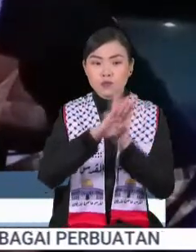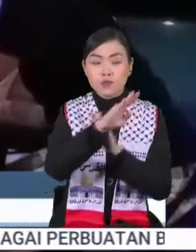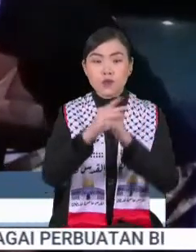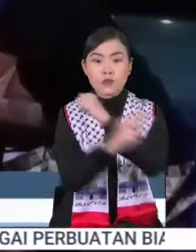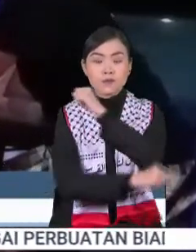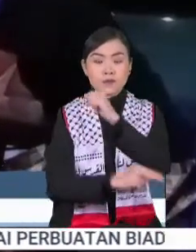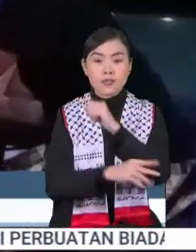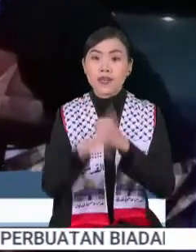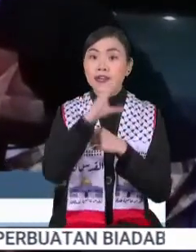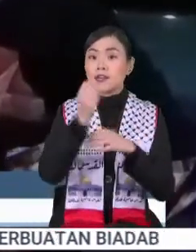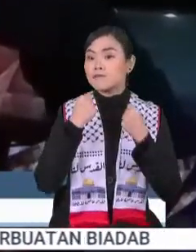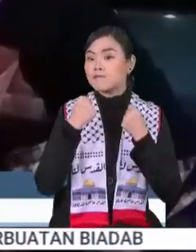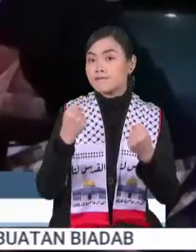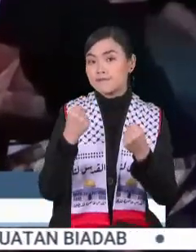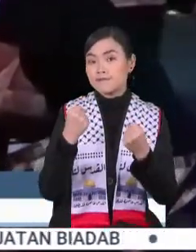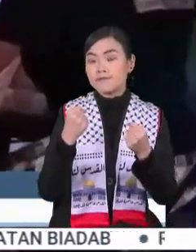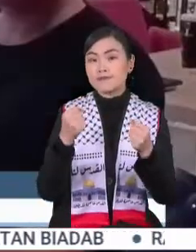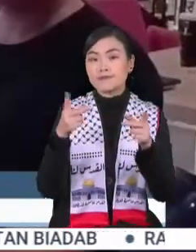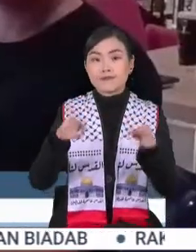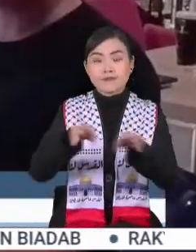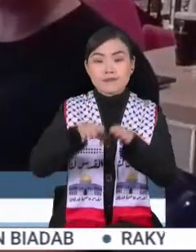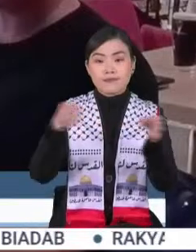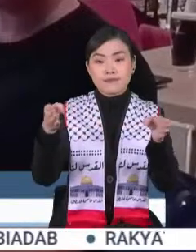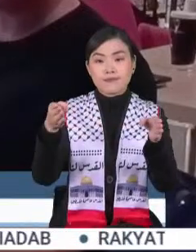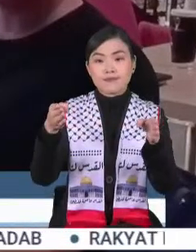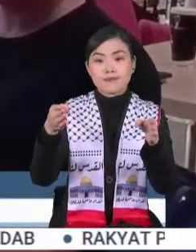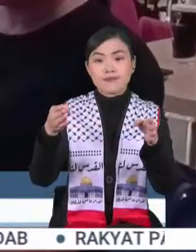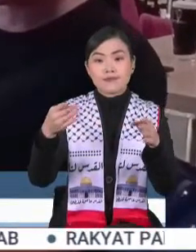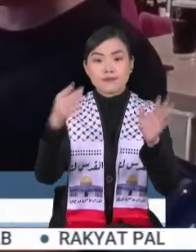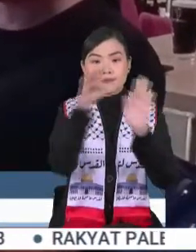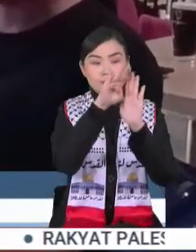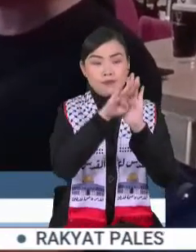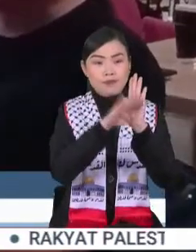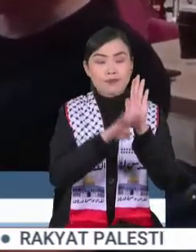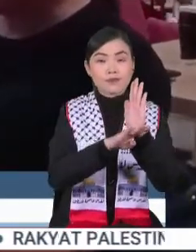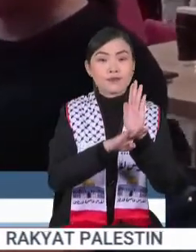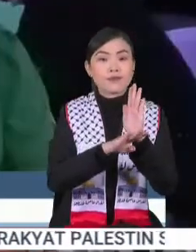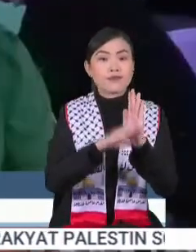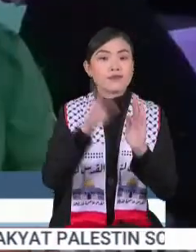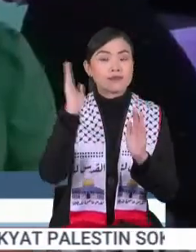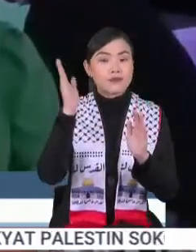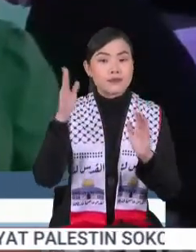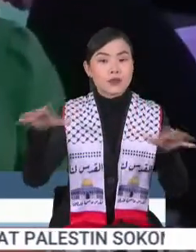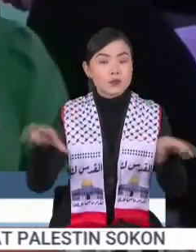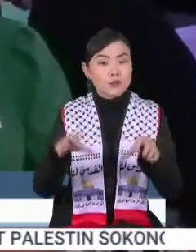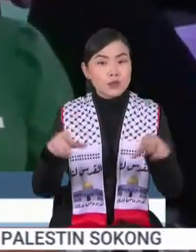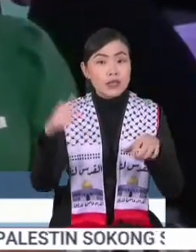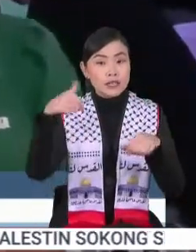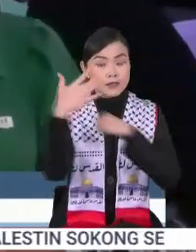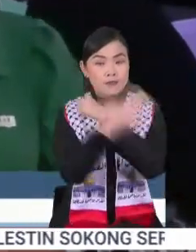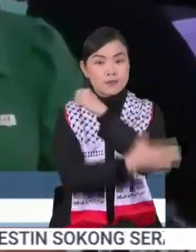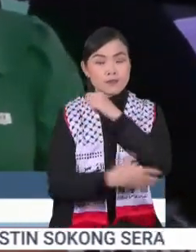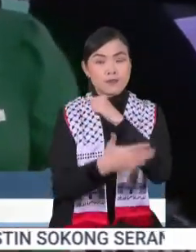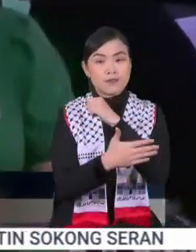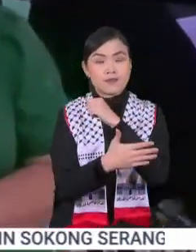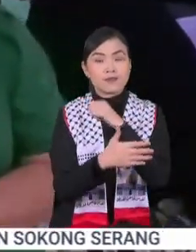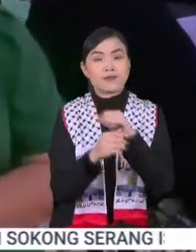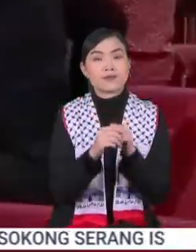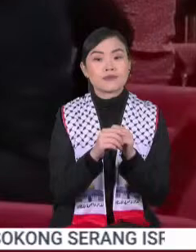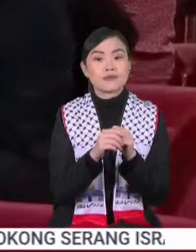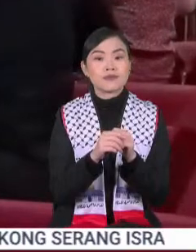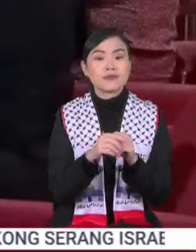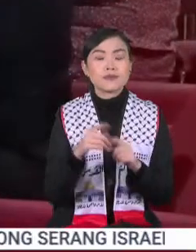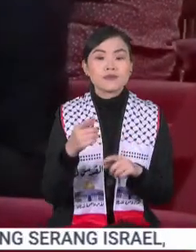terus diperkukuhkan untuk melancarkan agenda pembangunan yang akan dilaksanakan di negeri ini lebih 40 pengamal